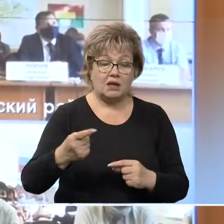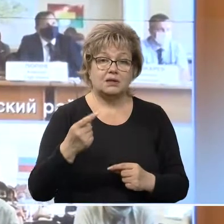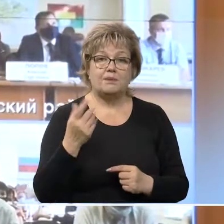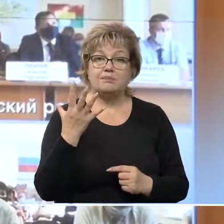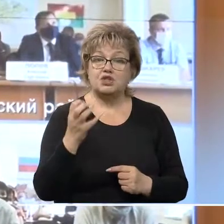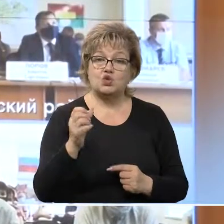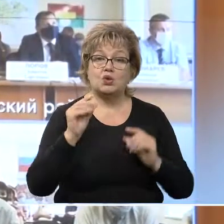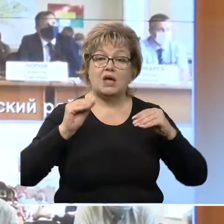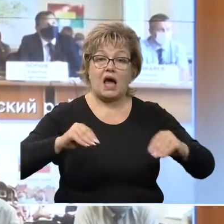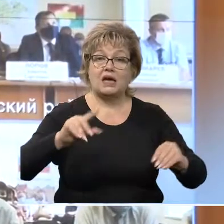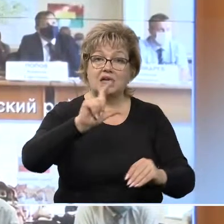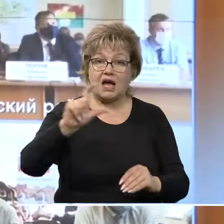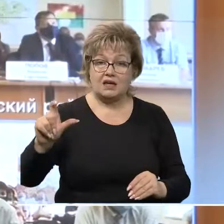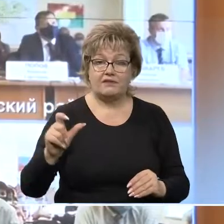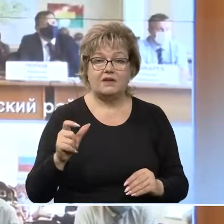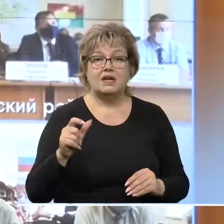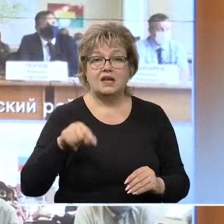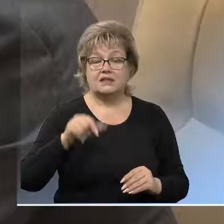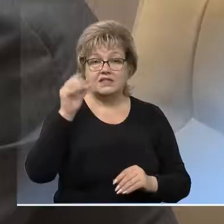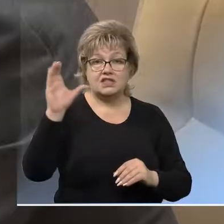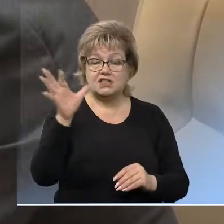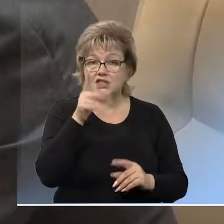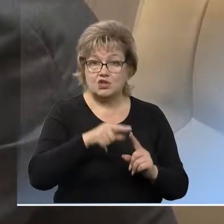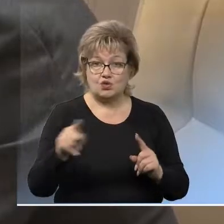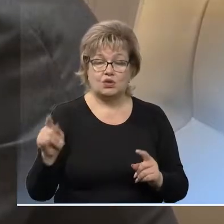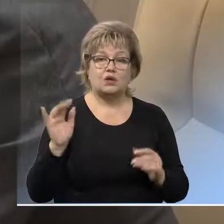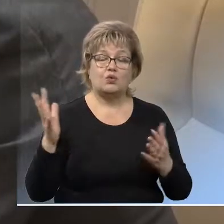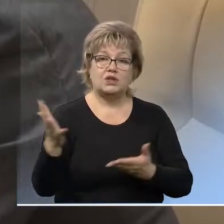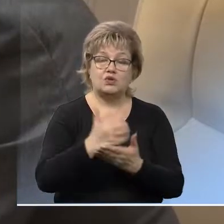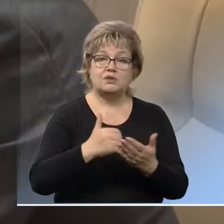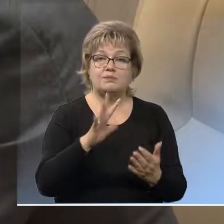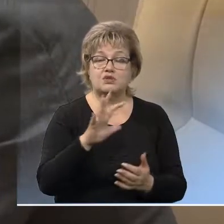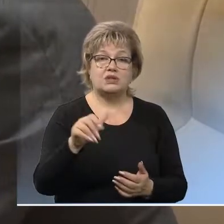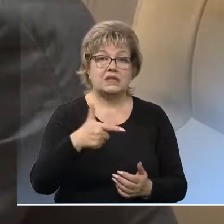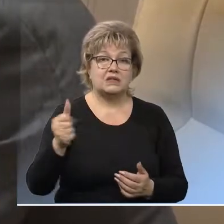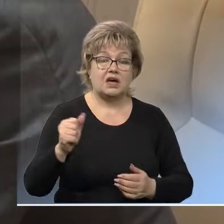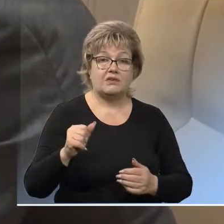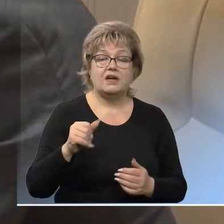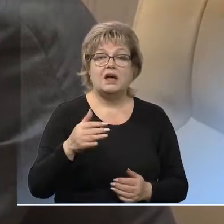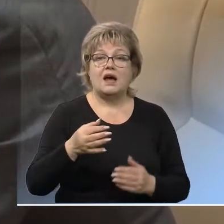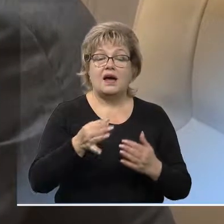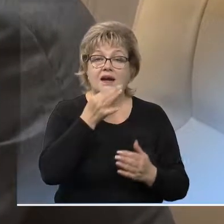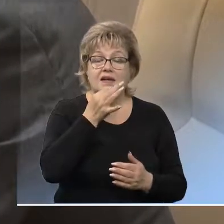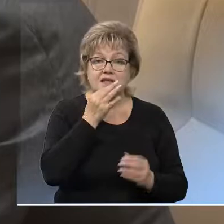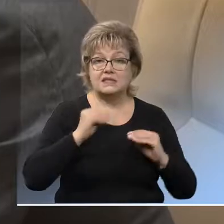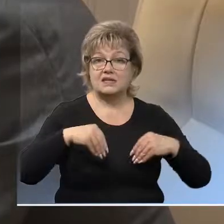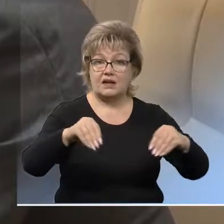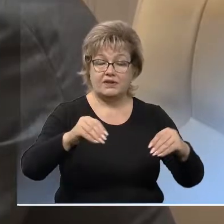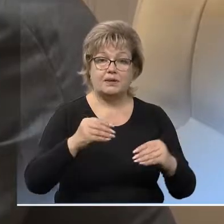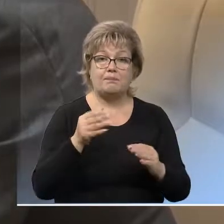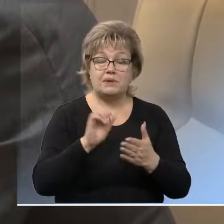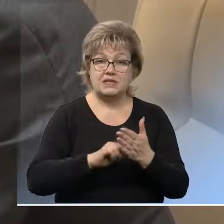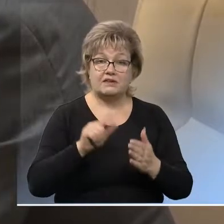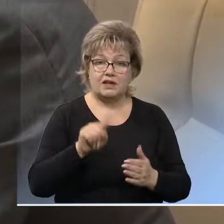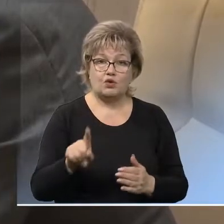связи 500 аграриев всего региона. Предстоит убрать больше 3 миллионов гектаров ранних зерновых. Как заметил губернатор, один